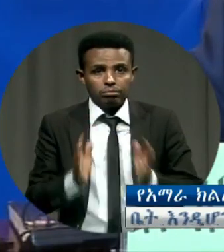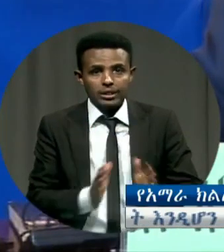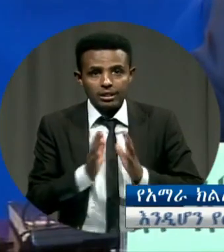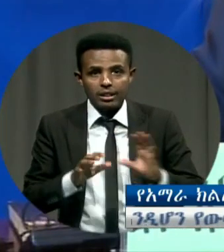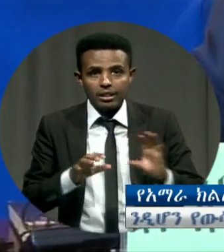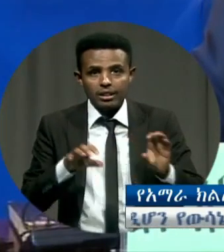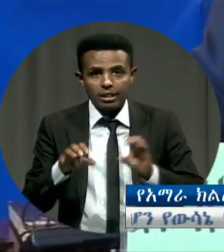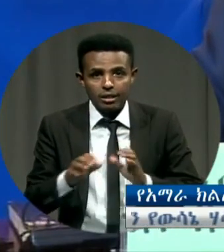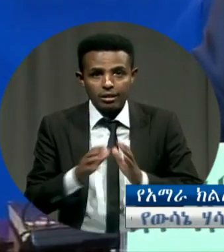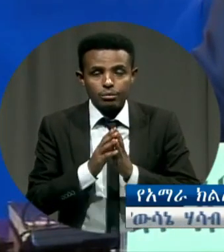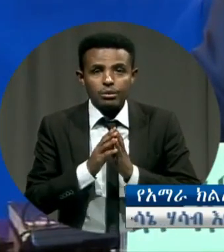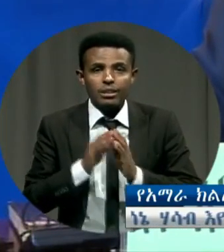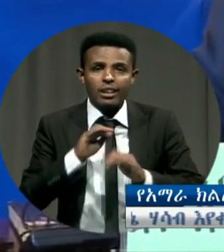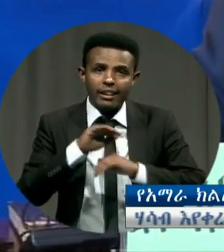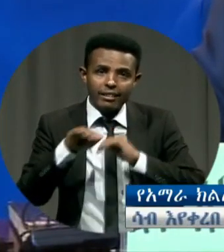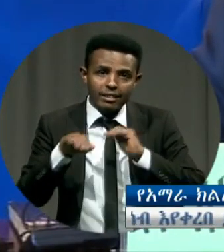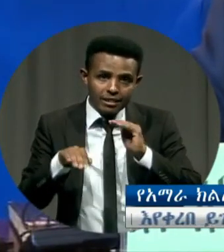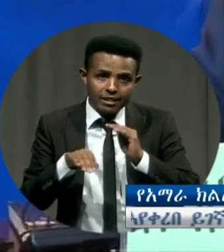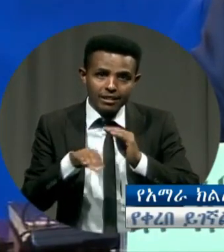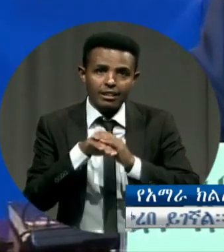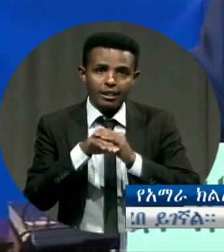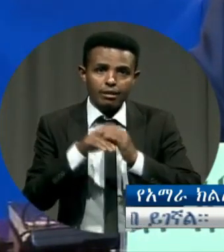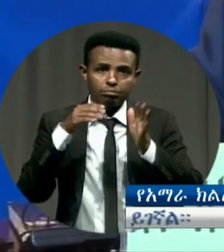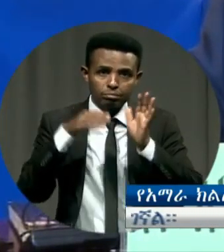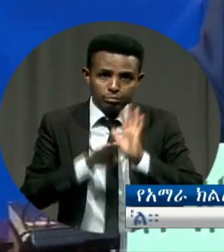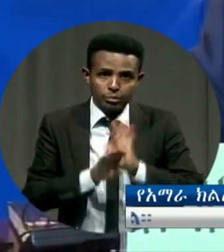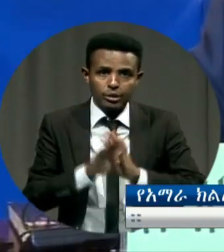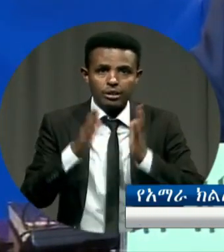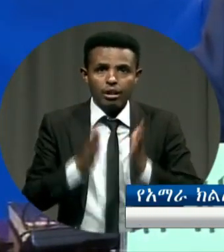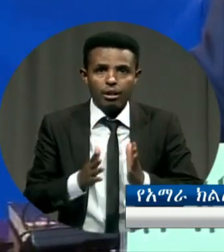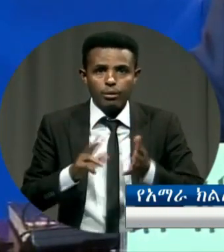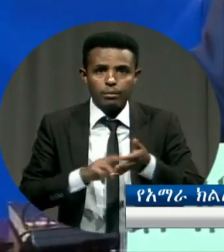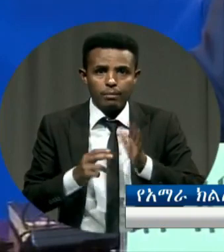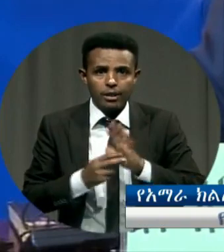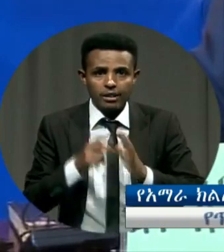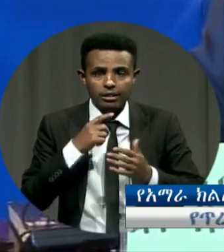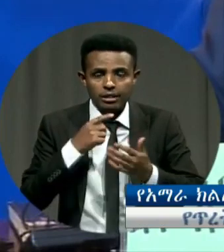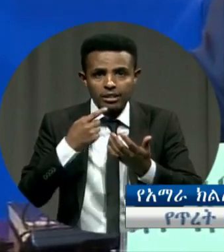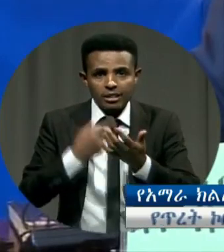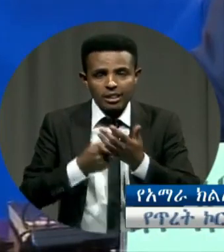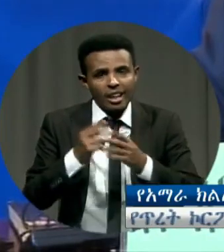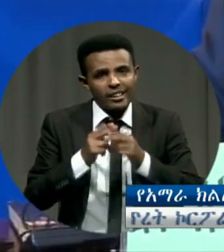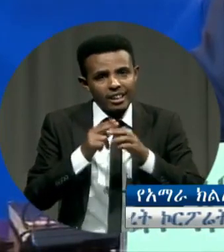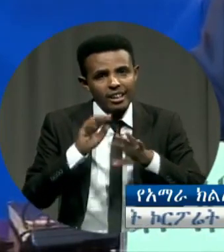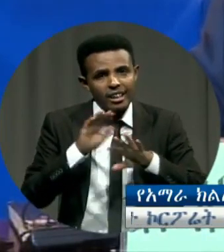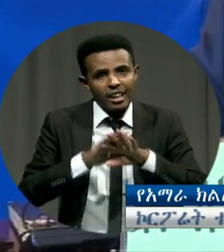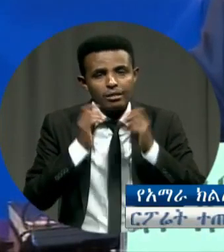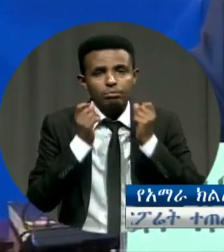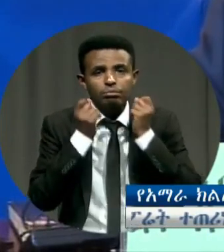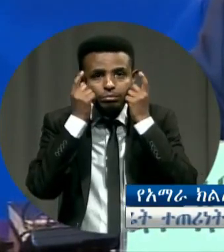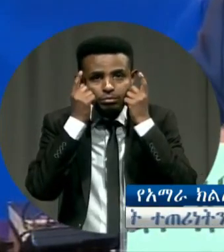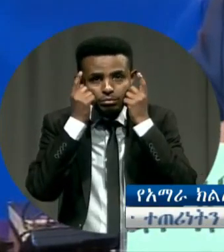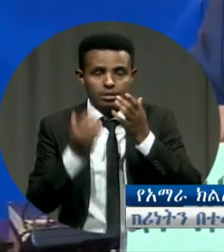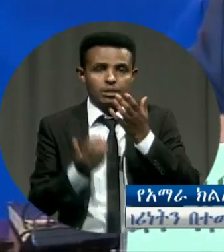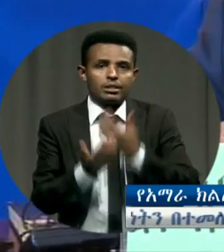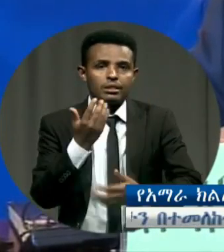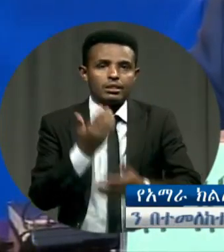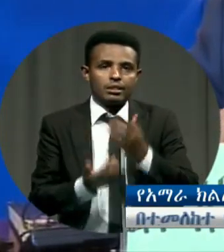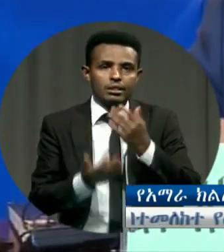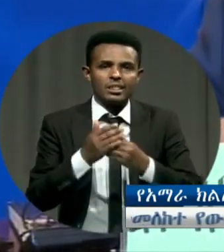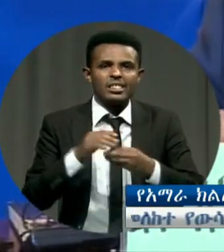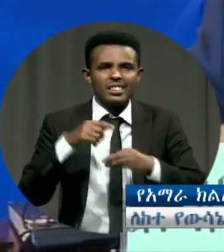አውት አጠቃላይ ጥረት ውጫዊ ውስጣዊ ሁኔታው ምን ይመስላል በሚል ነገር አጠር ያለ የግንዛቤ ማስጨበጫ ስልጠና ወይም ትምህርት ስለ